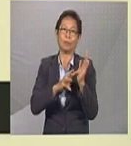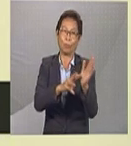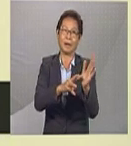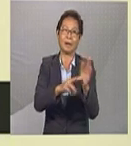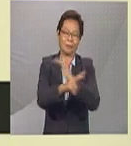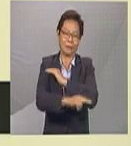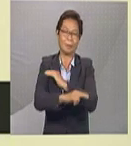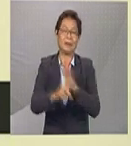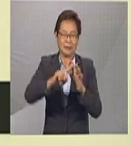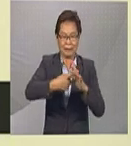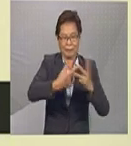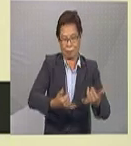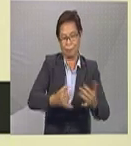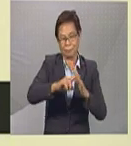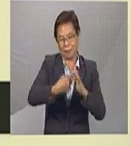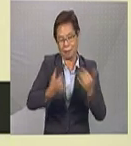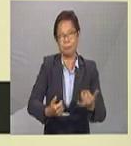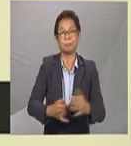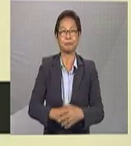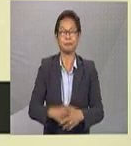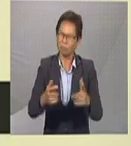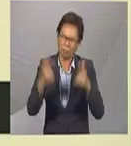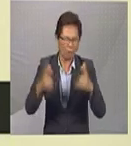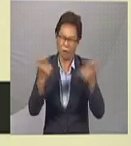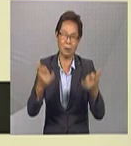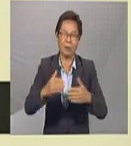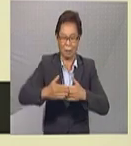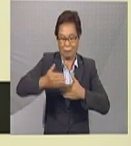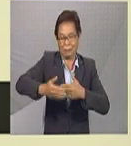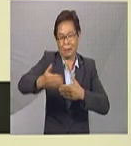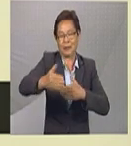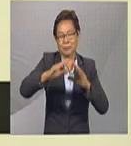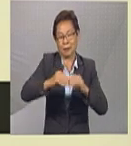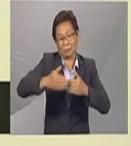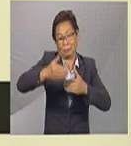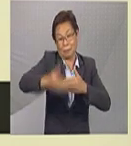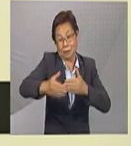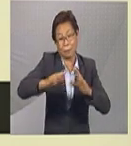Sejak daripada hari inilah. As soon as possible. Lah. Next meeting mana-mana